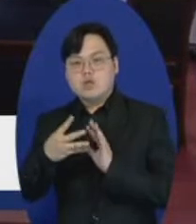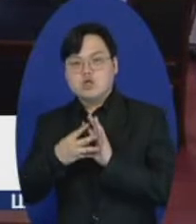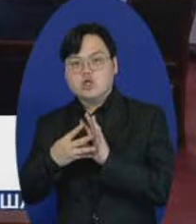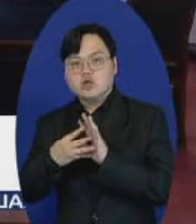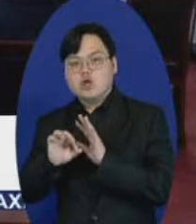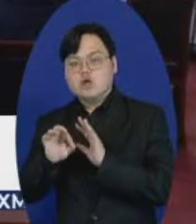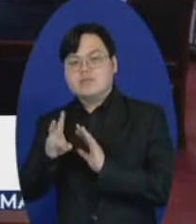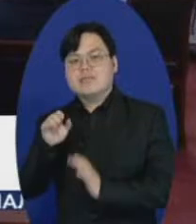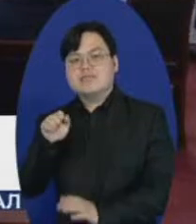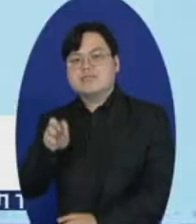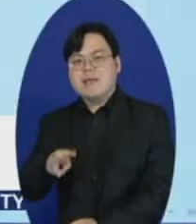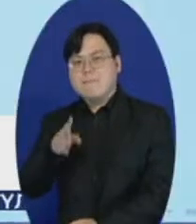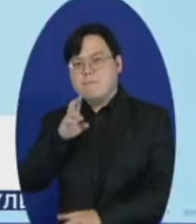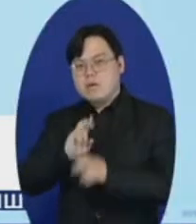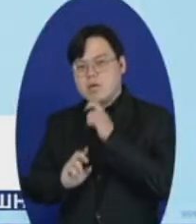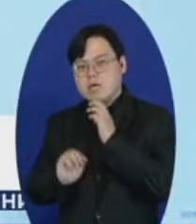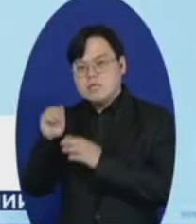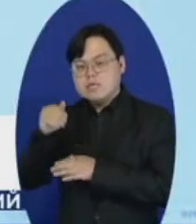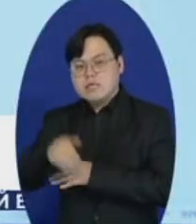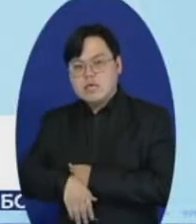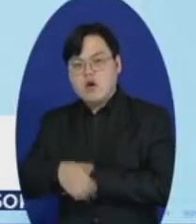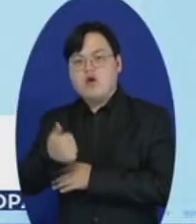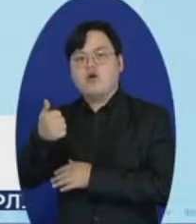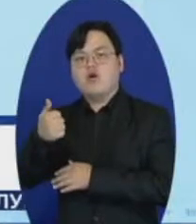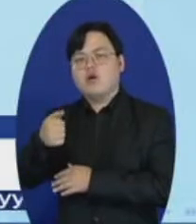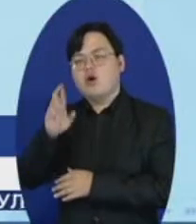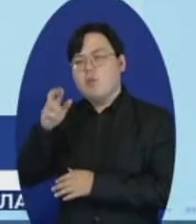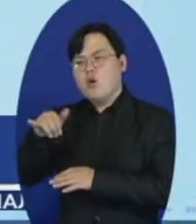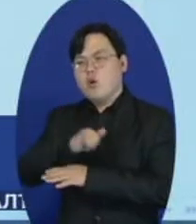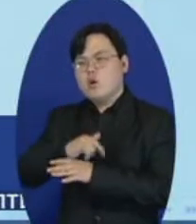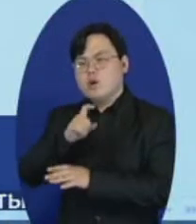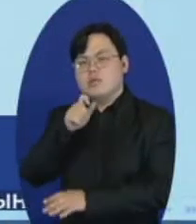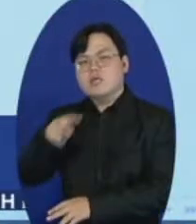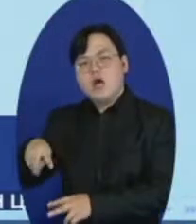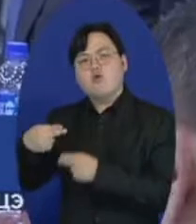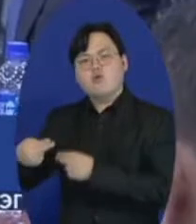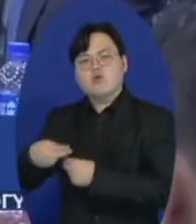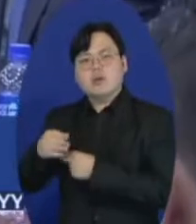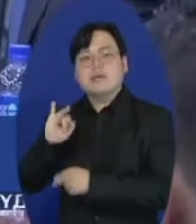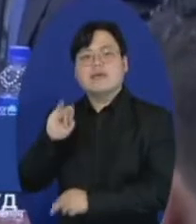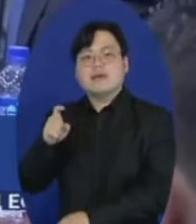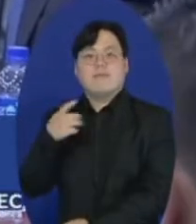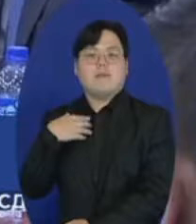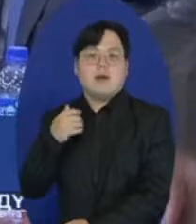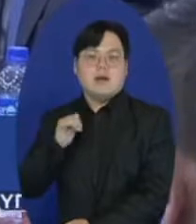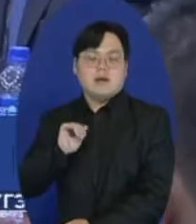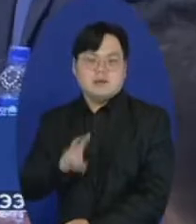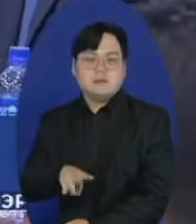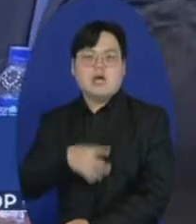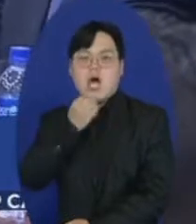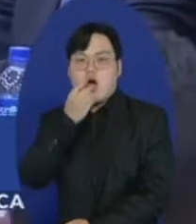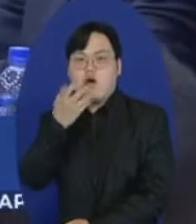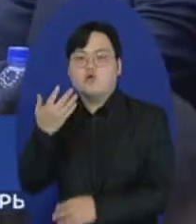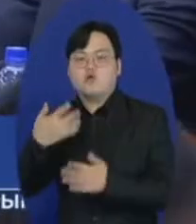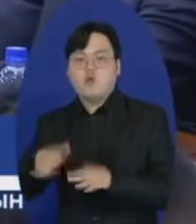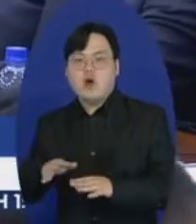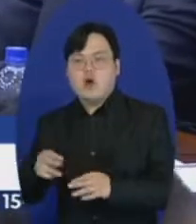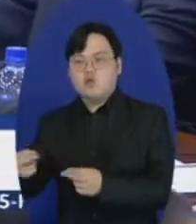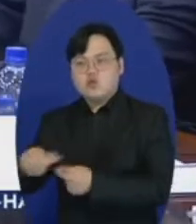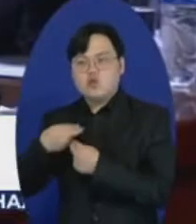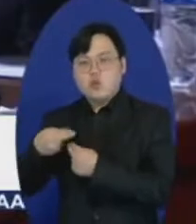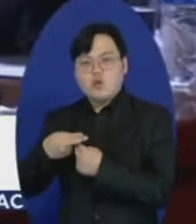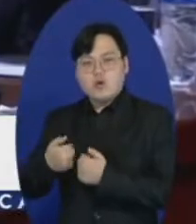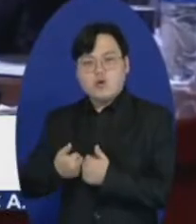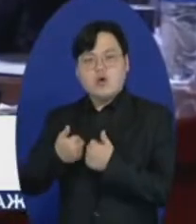1920-д оны системийн хямралыг даван туулахад Японы улсын буцалтгүй зээл тусламж өндөр хувь нэмэр үзүүлсэнийг өнөөдрийн хуралдаанаар онцлоо. Тусламжийн